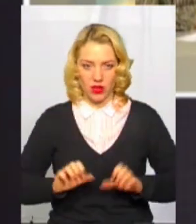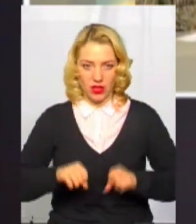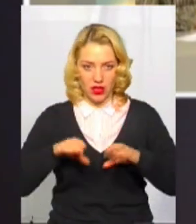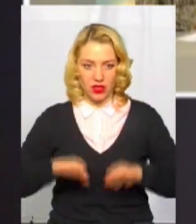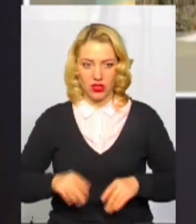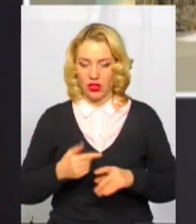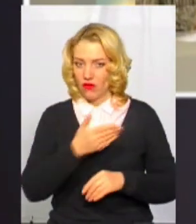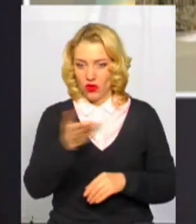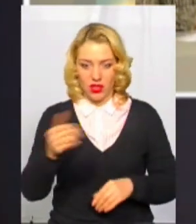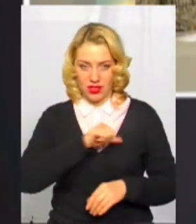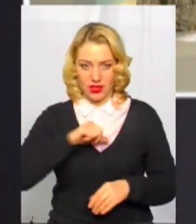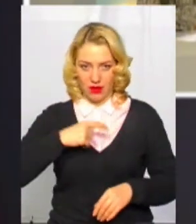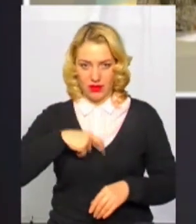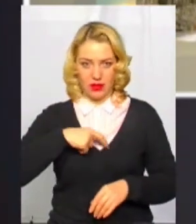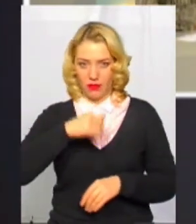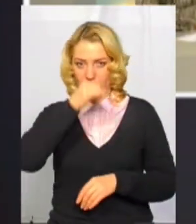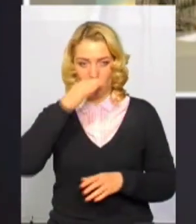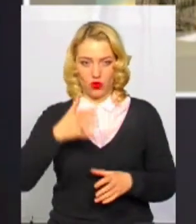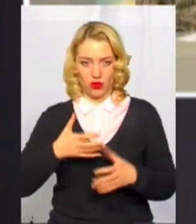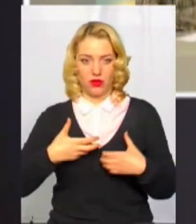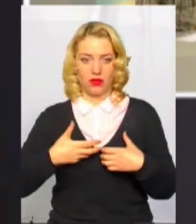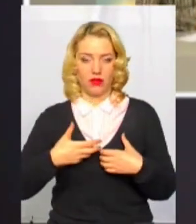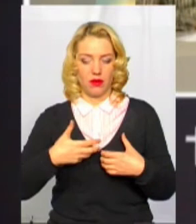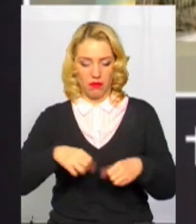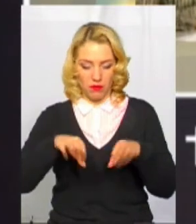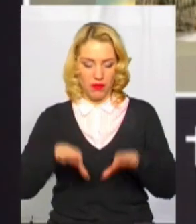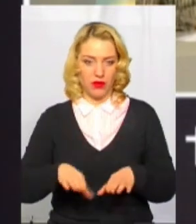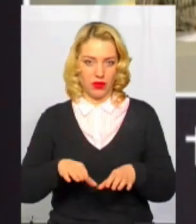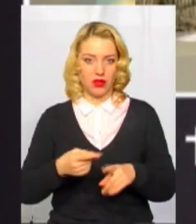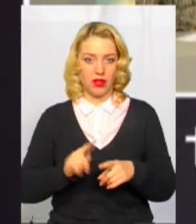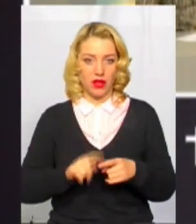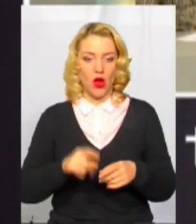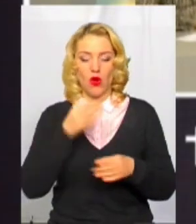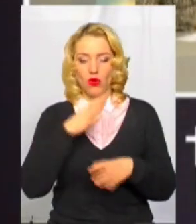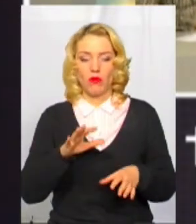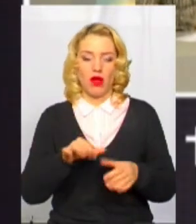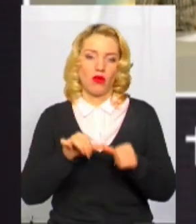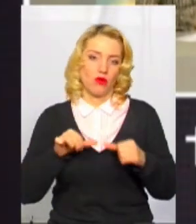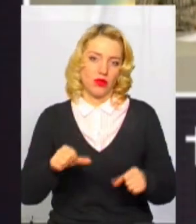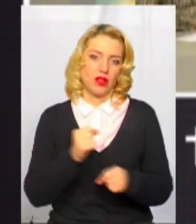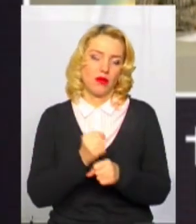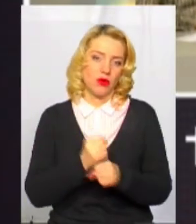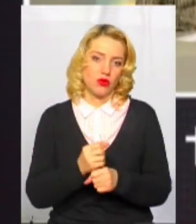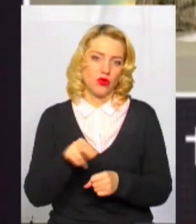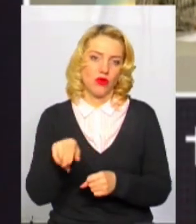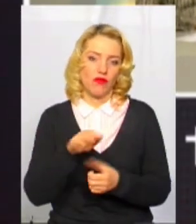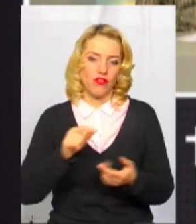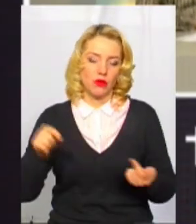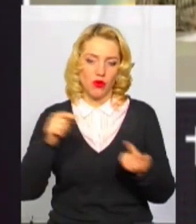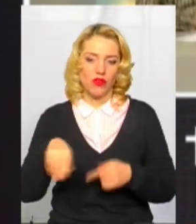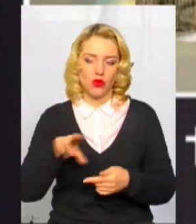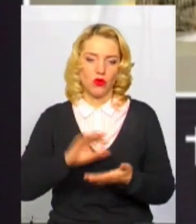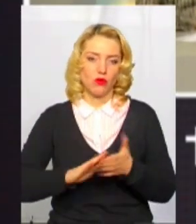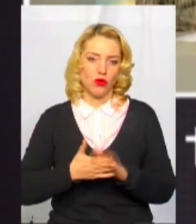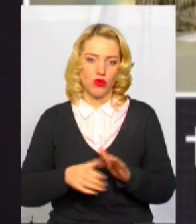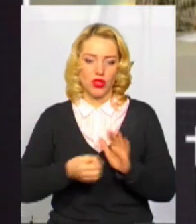це прийняти самі від себе. Люба комісія працює відповідно до положення нарахування пільг,